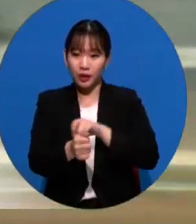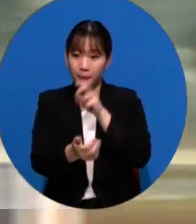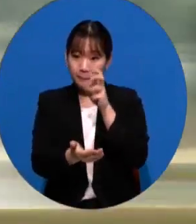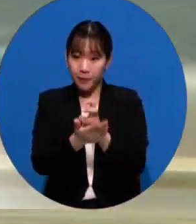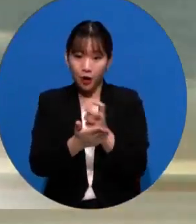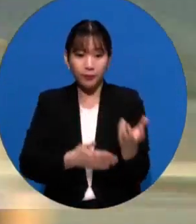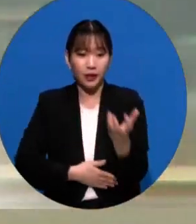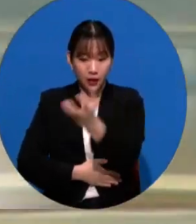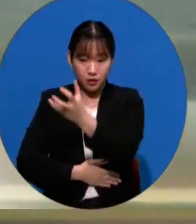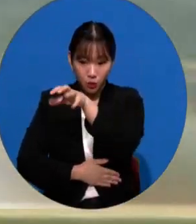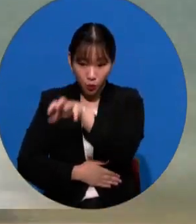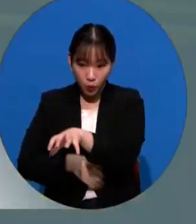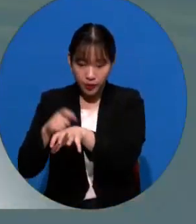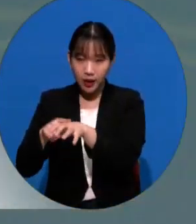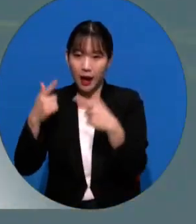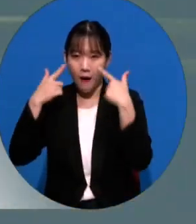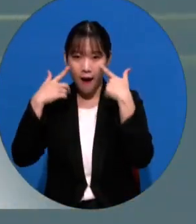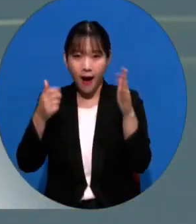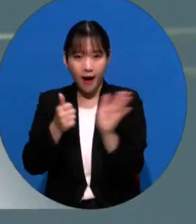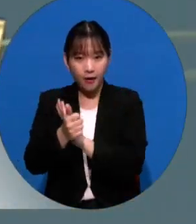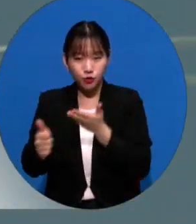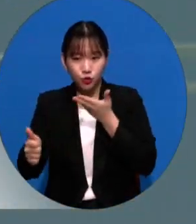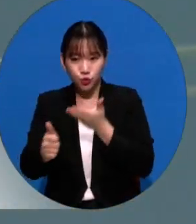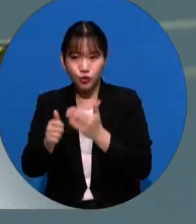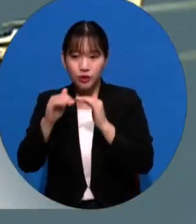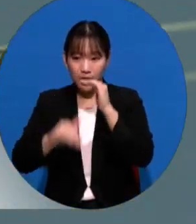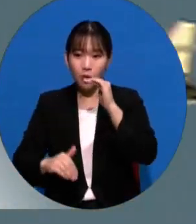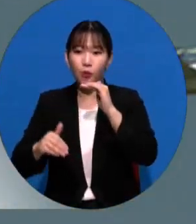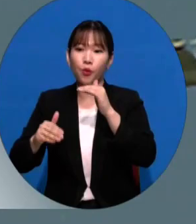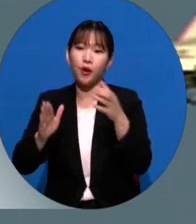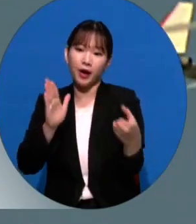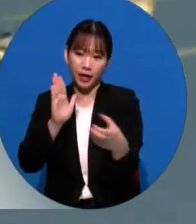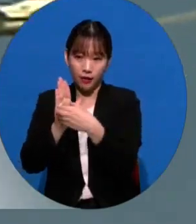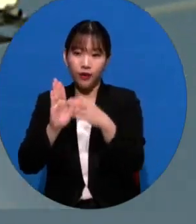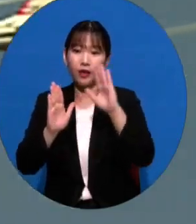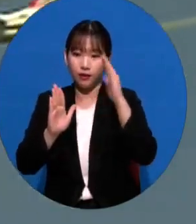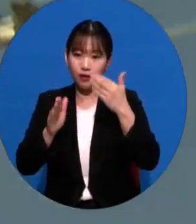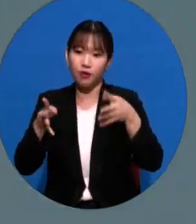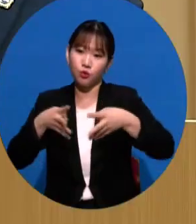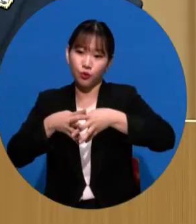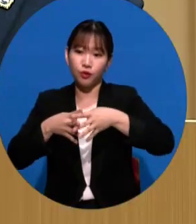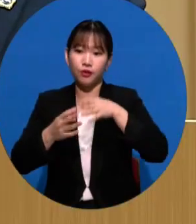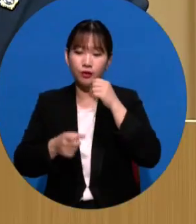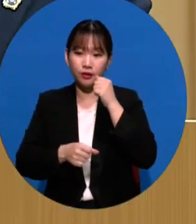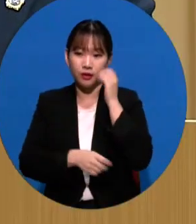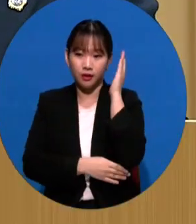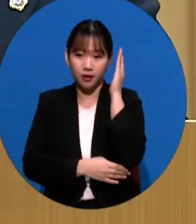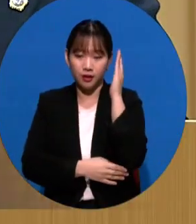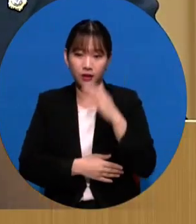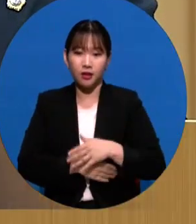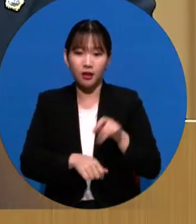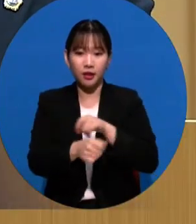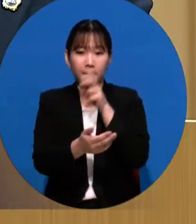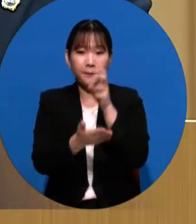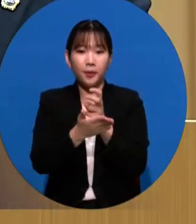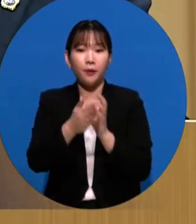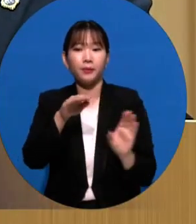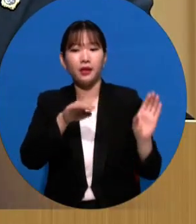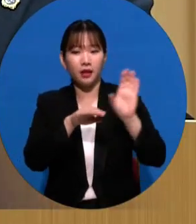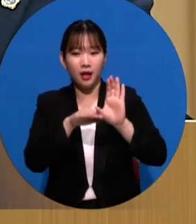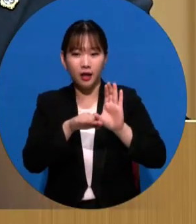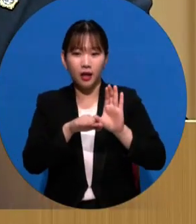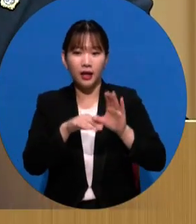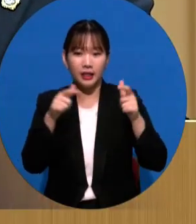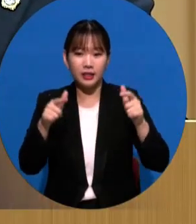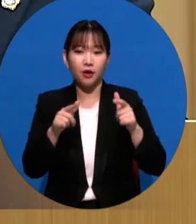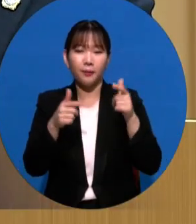지역에 확실한 혜택이 주어질 수 있는 내용이 포함돼야 한다는 전제도 달았습니다. 특별법 이상의 여러 가지